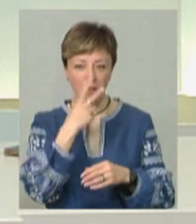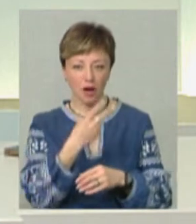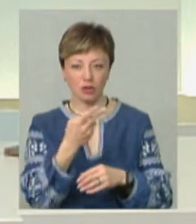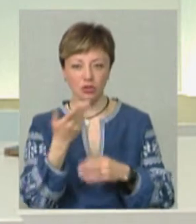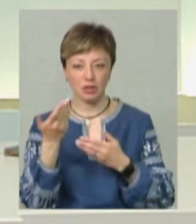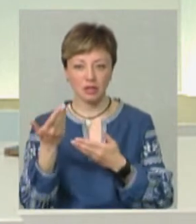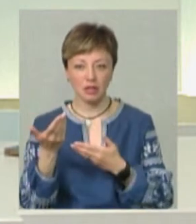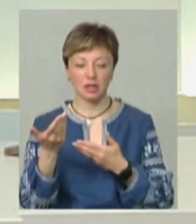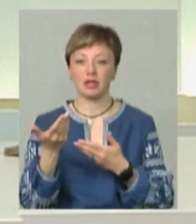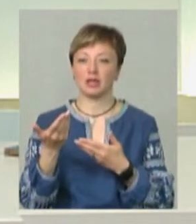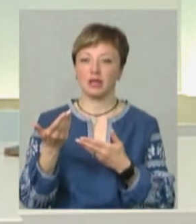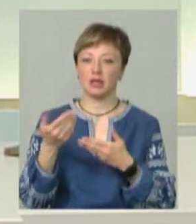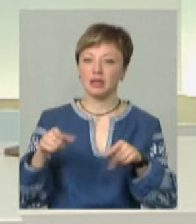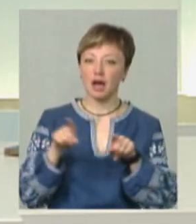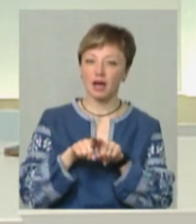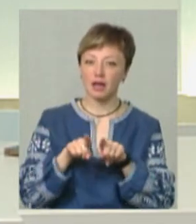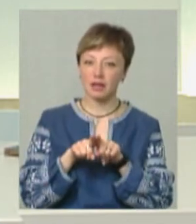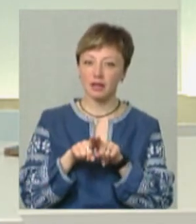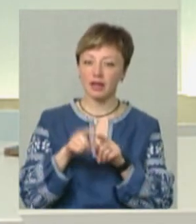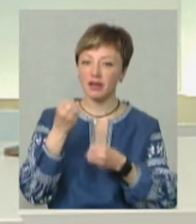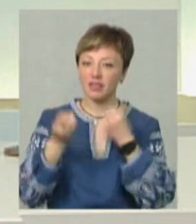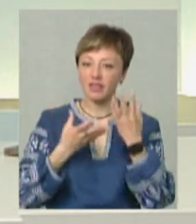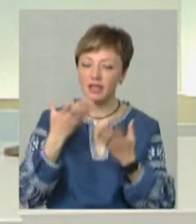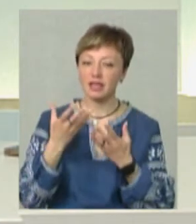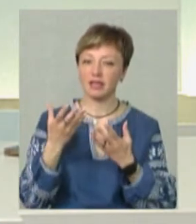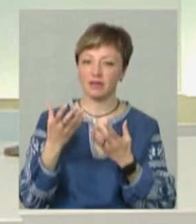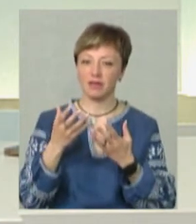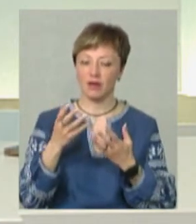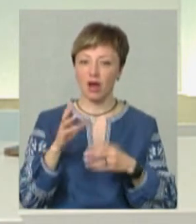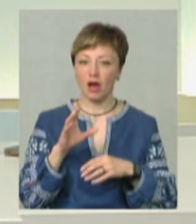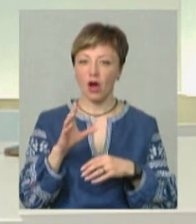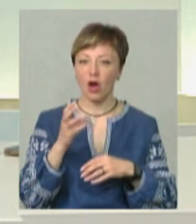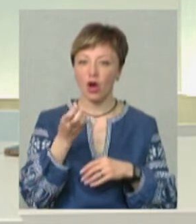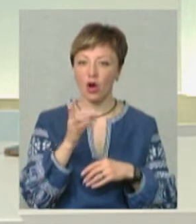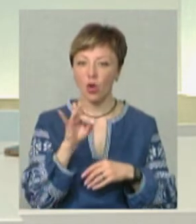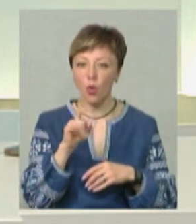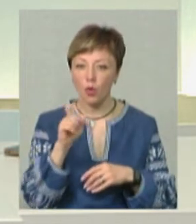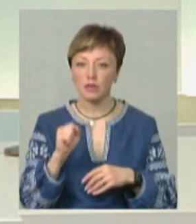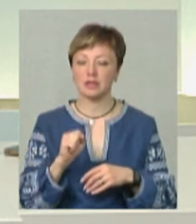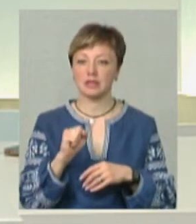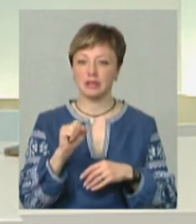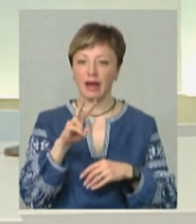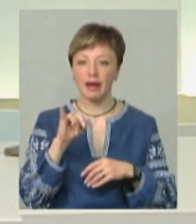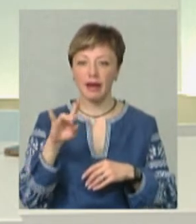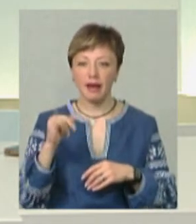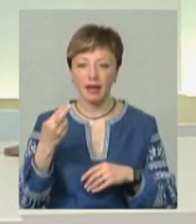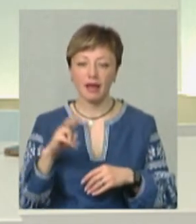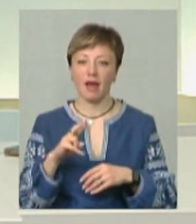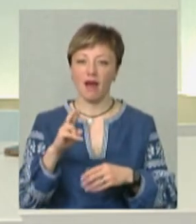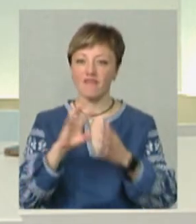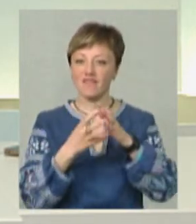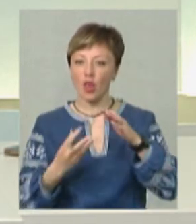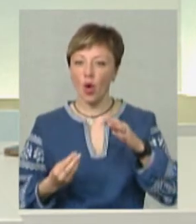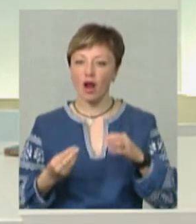і таких квітів, лілеї, ружі і виногради, те, що